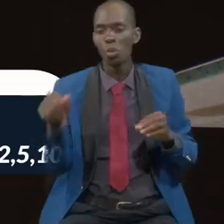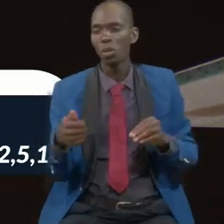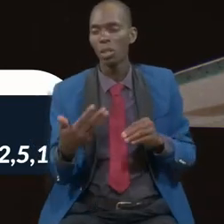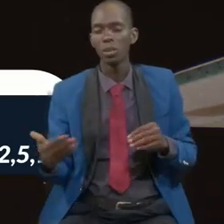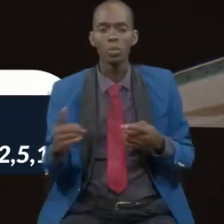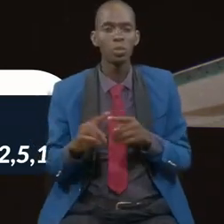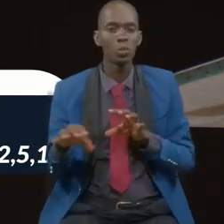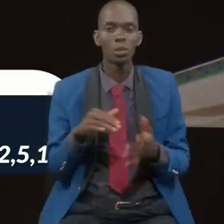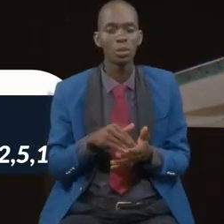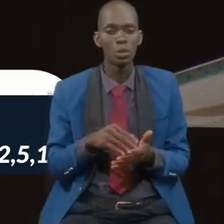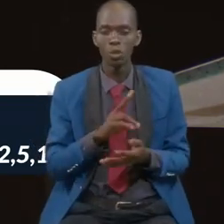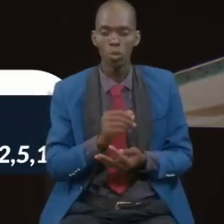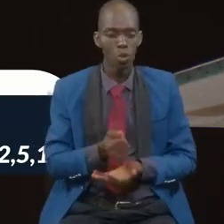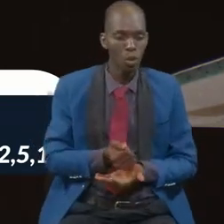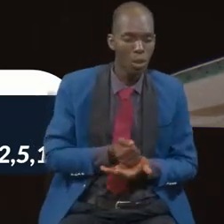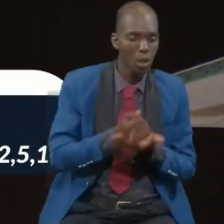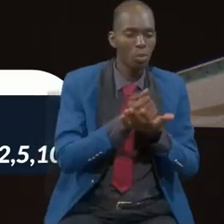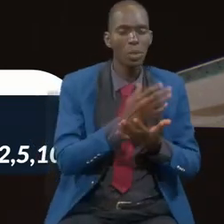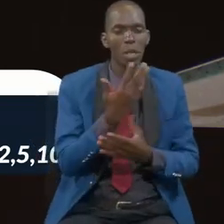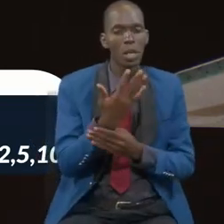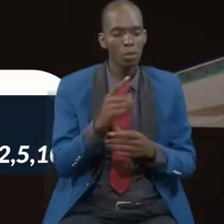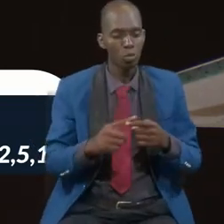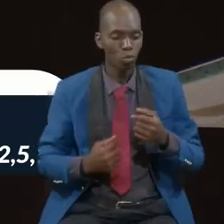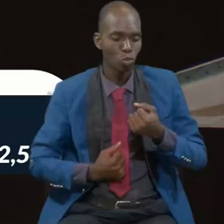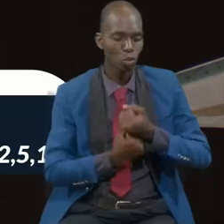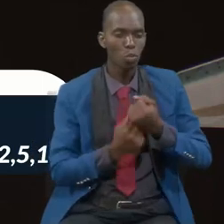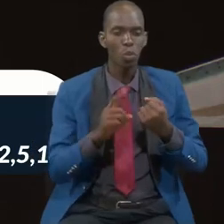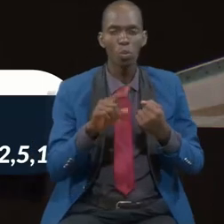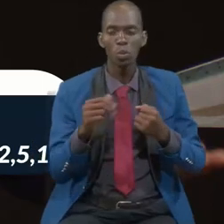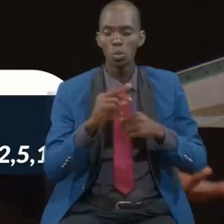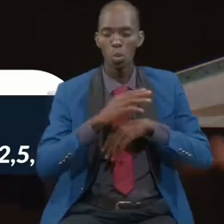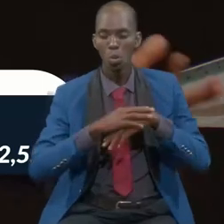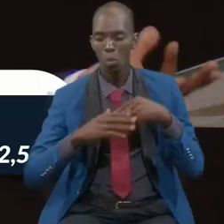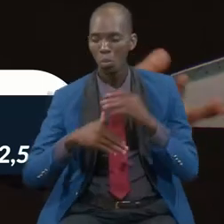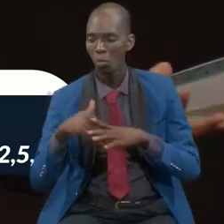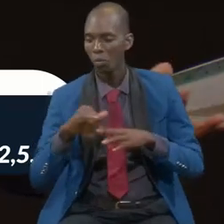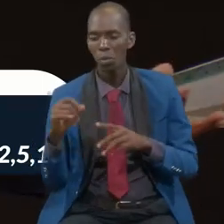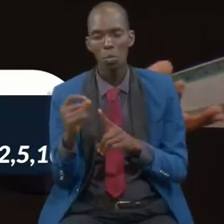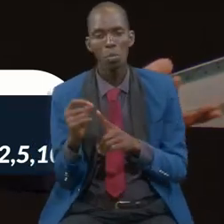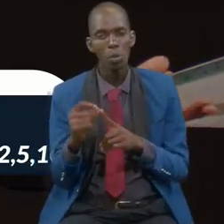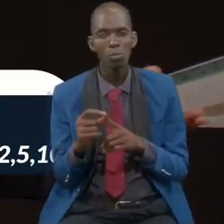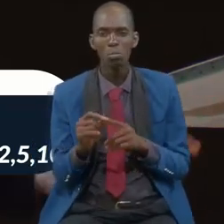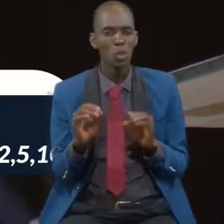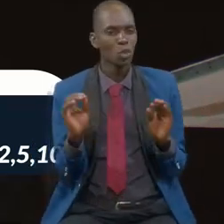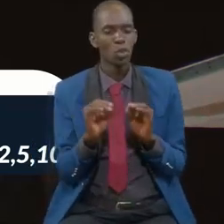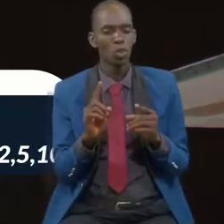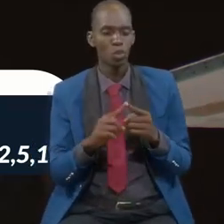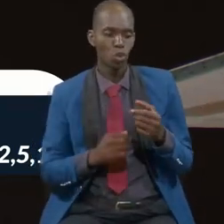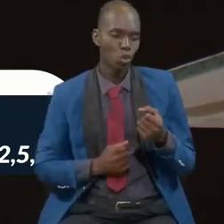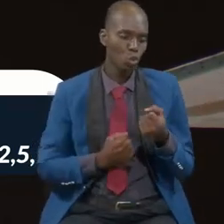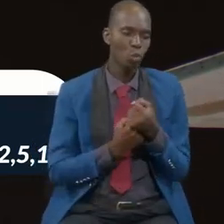d'autre. Pas d'aide à porter à quelqu'un, pas de coup de main, pas de parole de